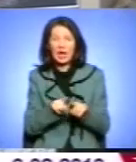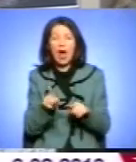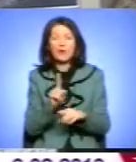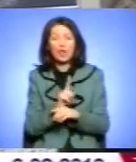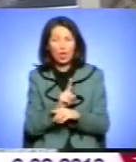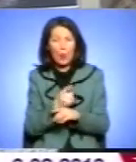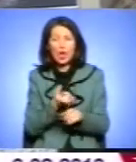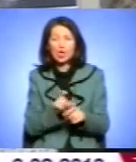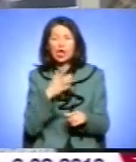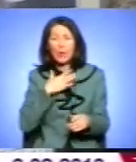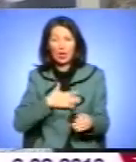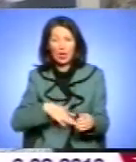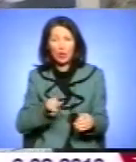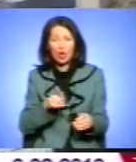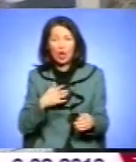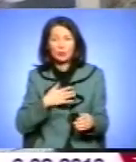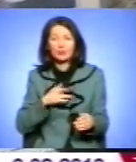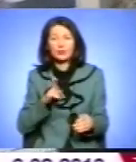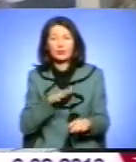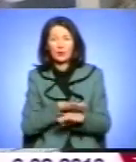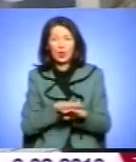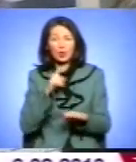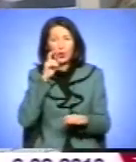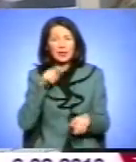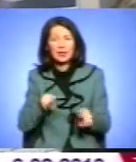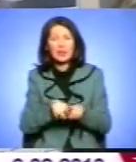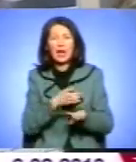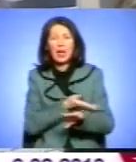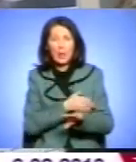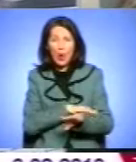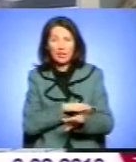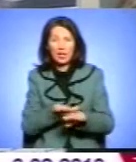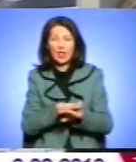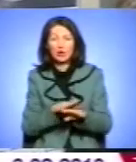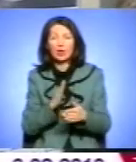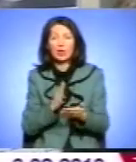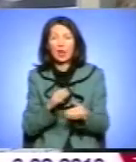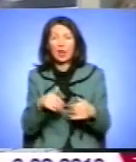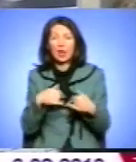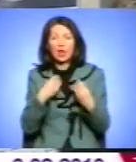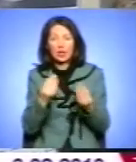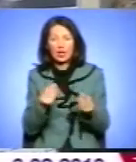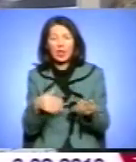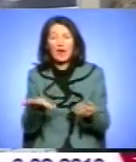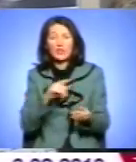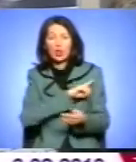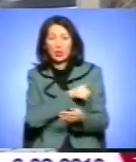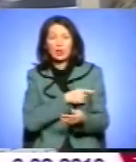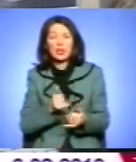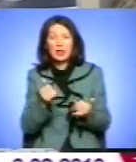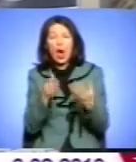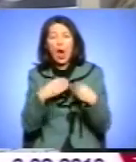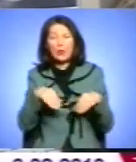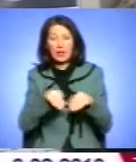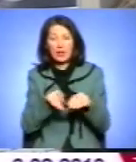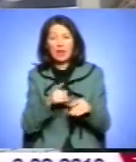Дуже приємно, що як народ український, так і польський докладають всіх можливих зусиль на об'єднання цих двох народів. Справді,